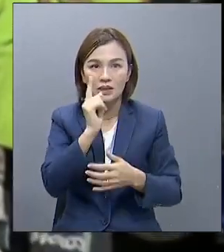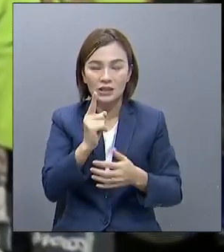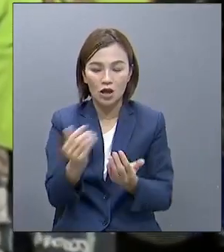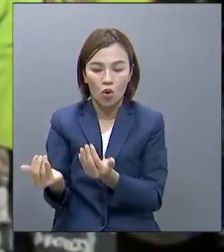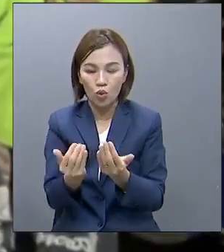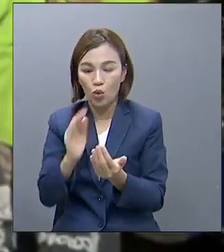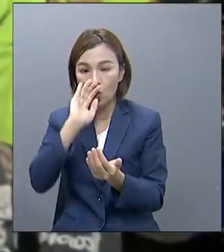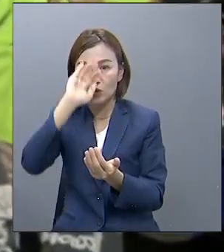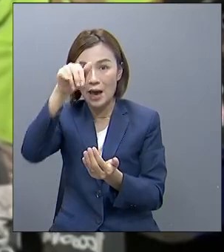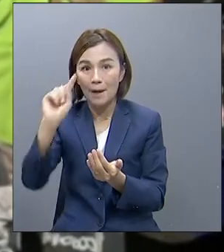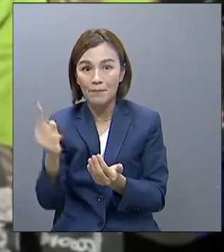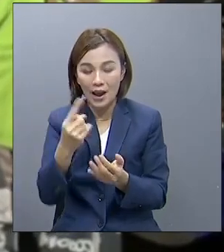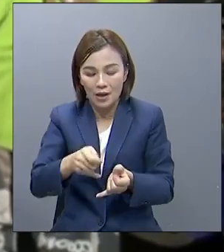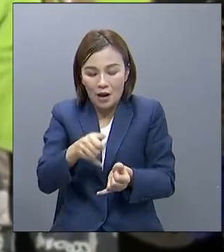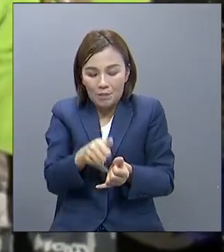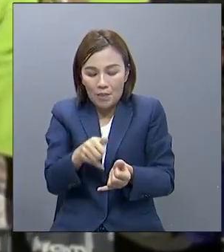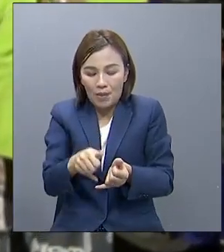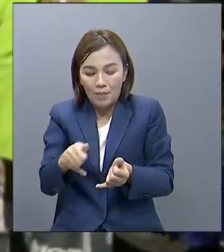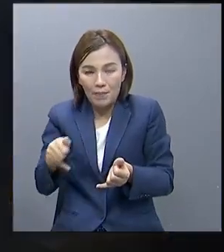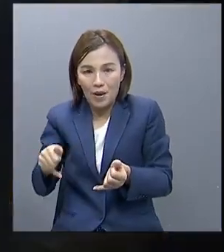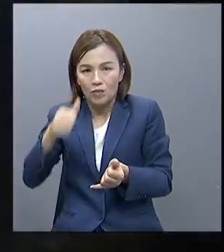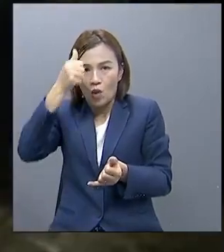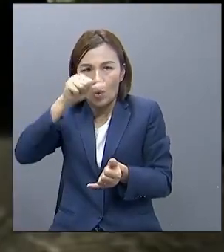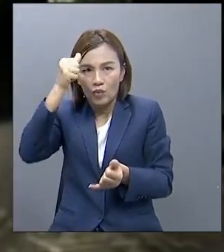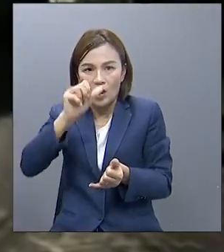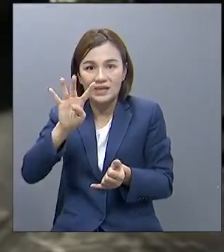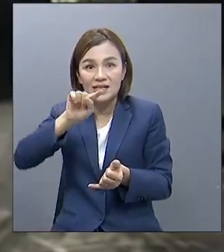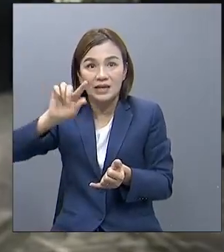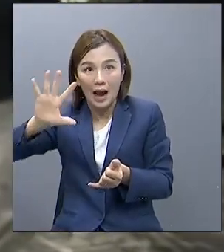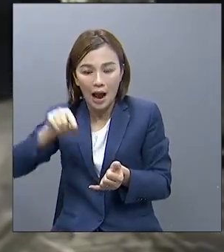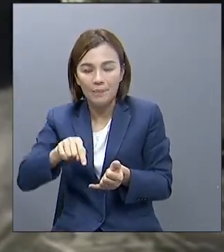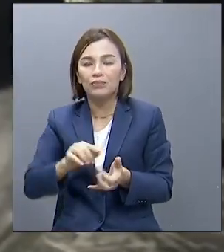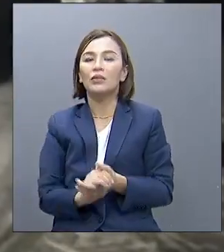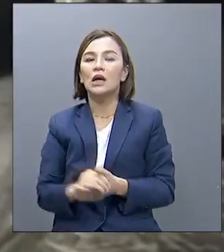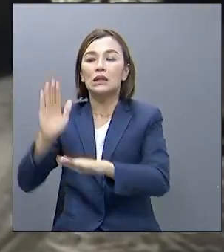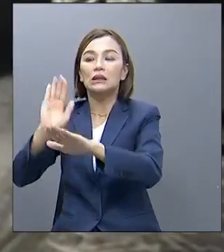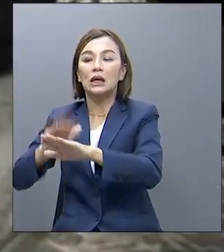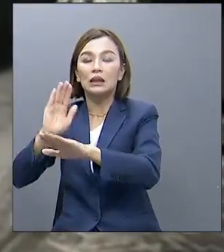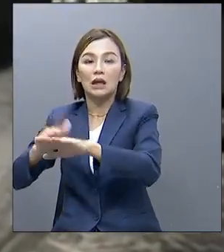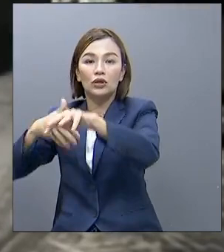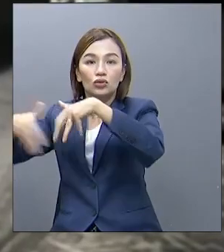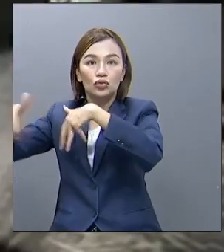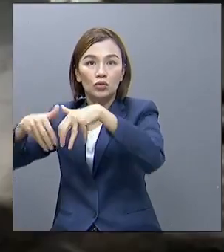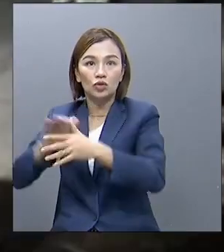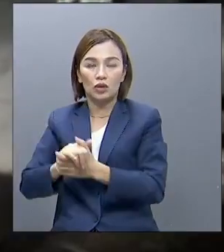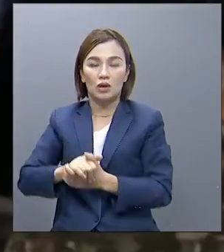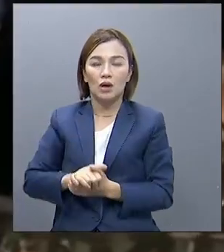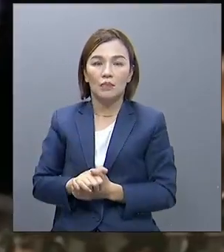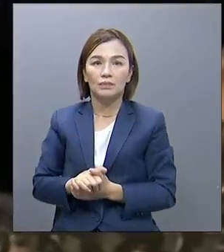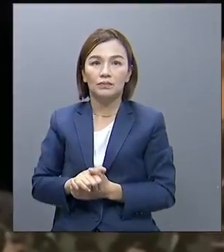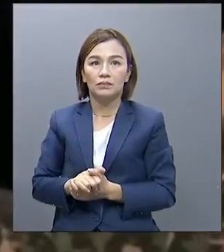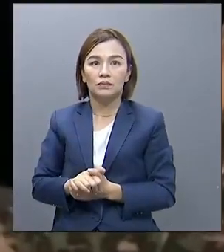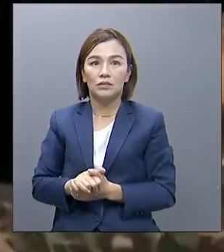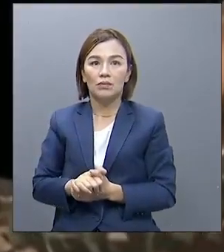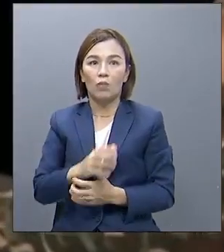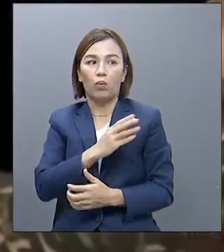เกิดใหม่อีก4ถึง5วันในโขลงช้างป่าก็เลยแจ้งเตือนชาวบ้านนะคะตอนนี้เขาบอกว่าชาวบ้านเนี่ยไม่มีใครก